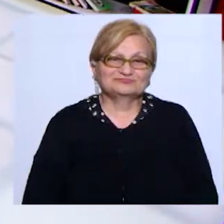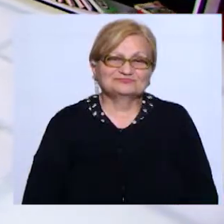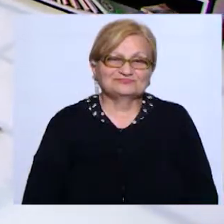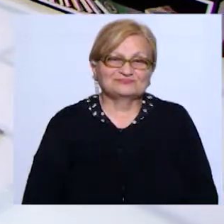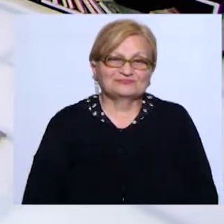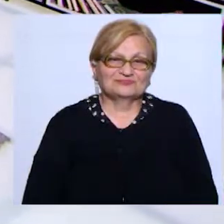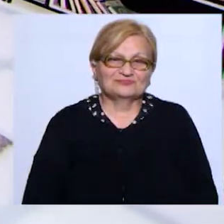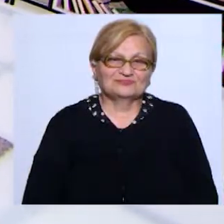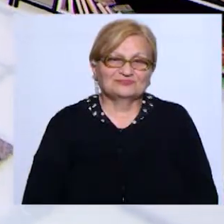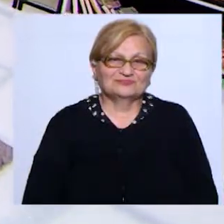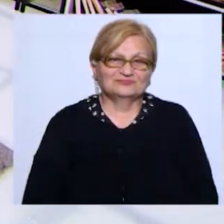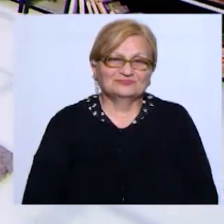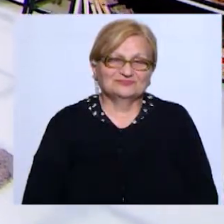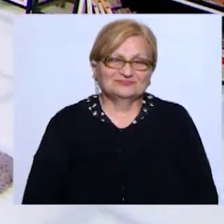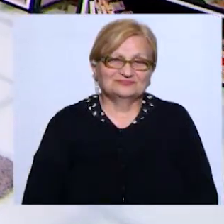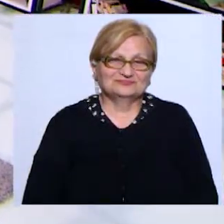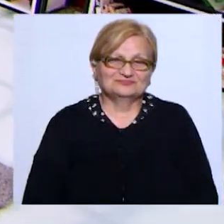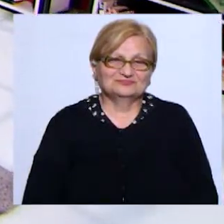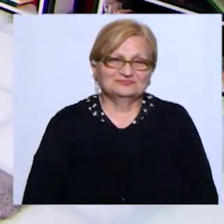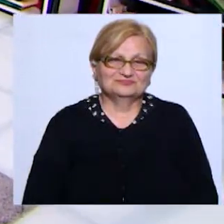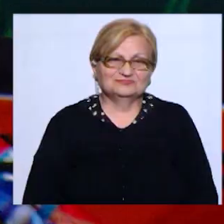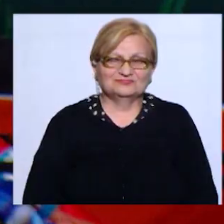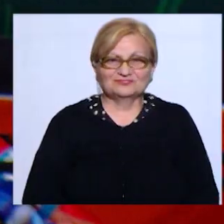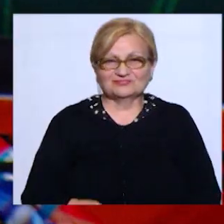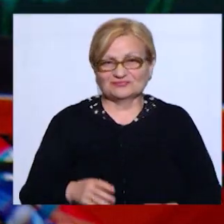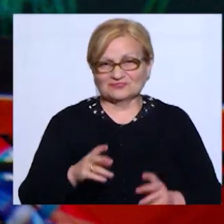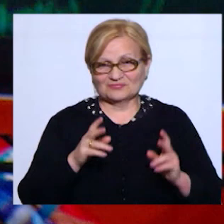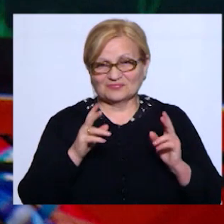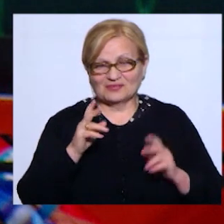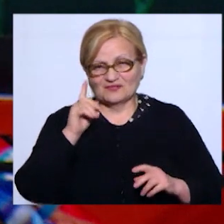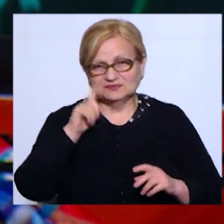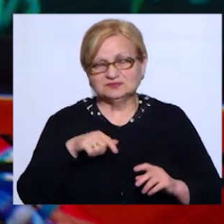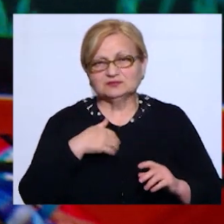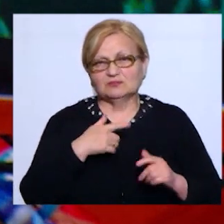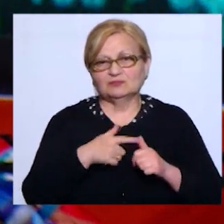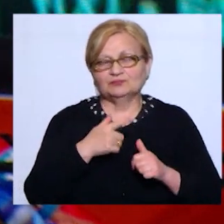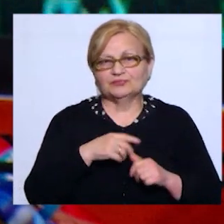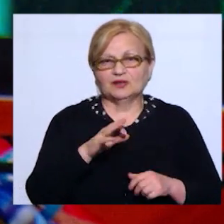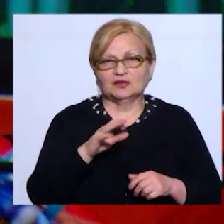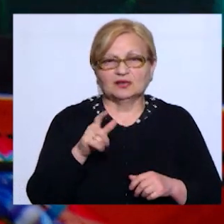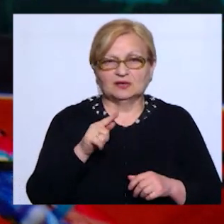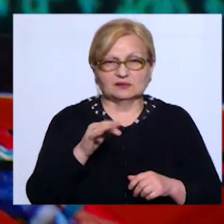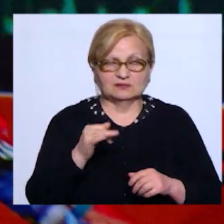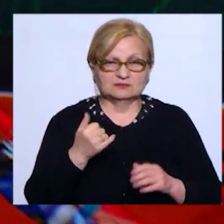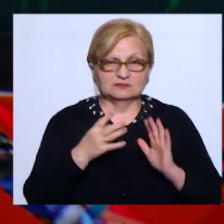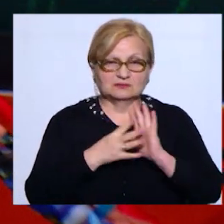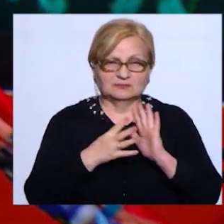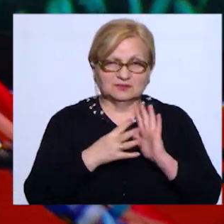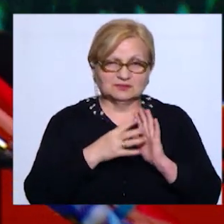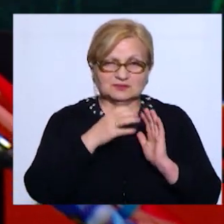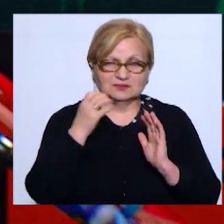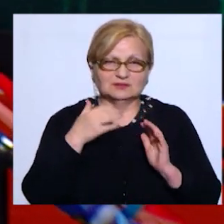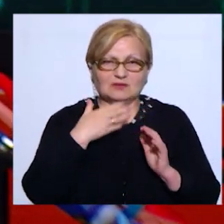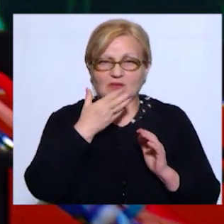მოგესალმებით. მიხარია თქვენი ნახვა. გიცირჩევთ, მე ვარ ქეთი, მე-9 კლასის მათემატიკის მასწავლებელი, დღეს ჩვენი ბოლო